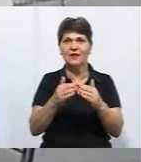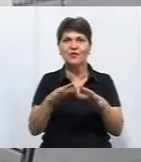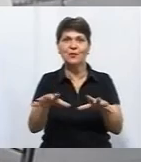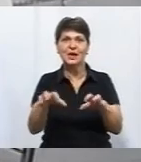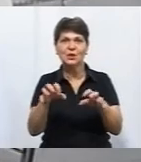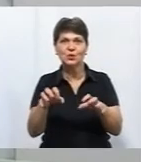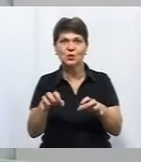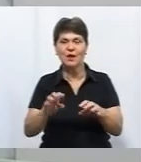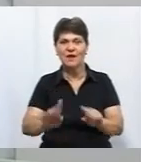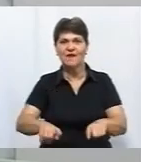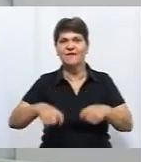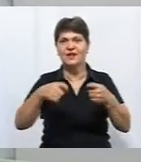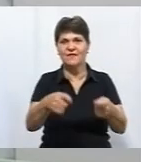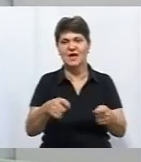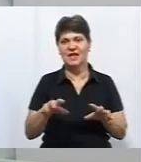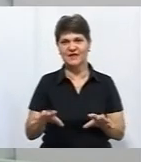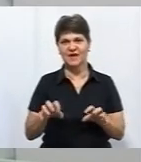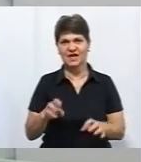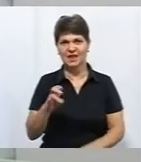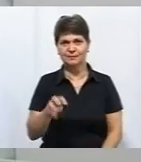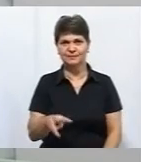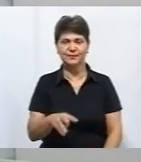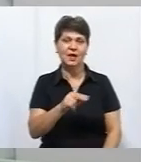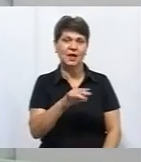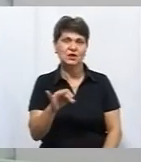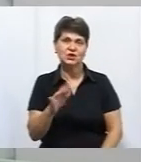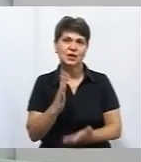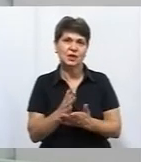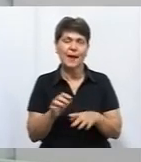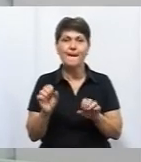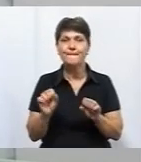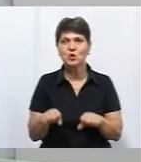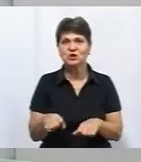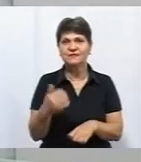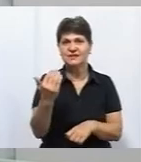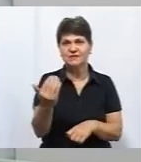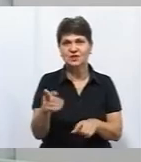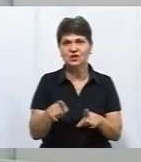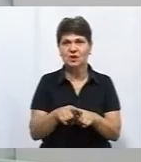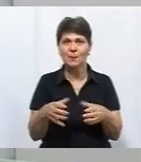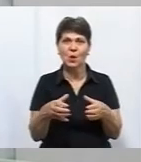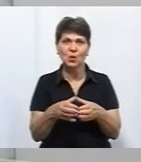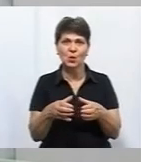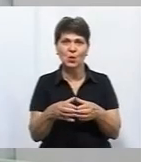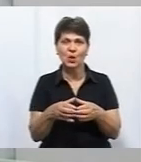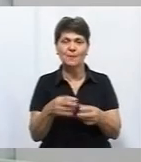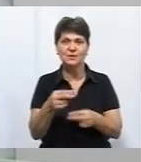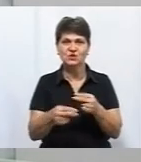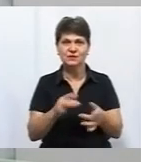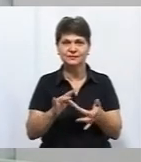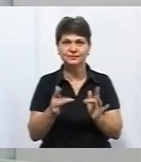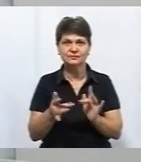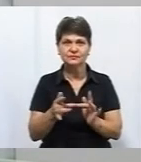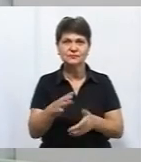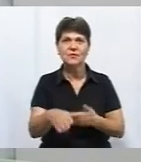все тваринам. А чи є можливість завдяки вашим групам і сторінкам в соцмережах допомагати тваринам